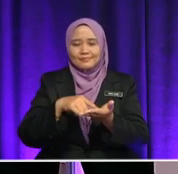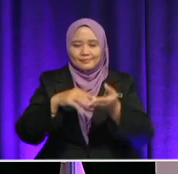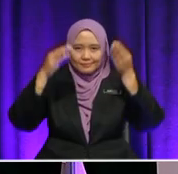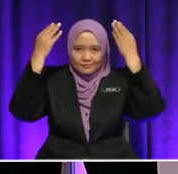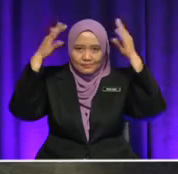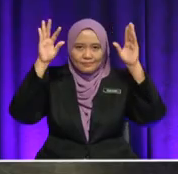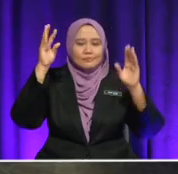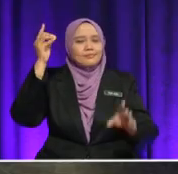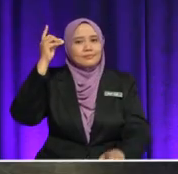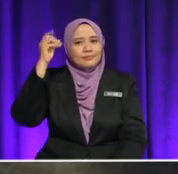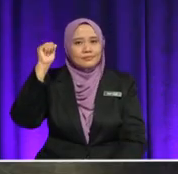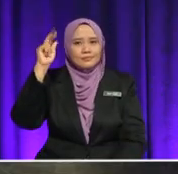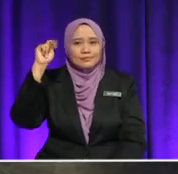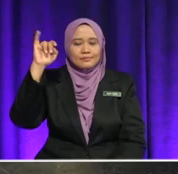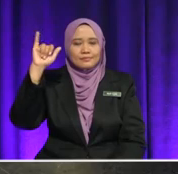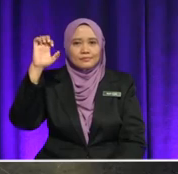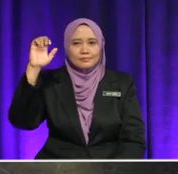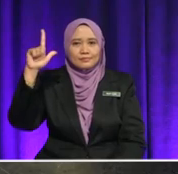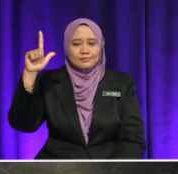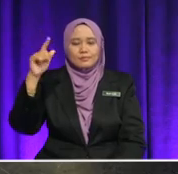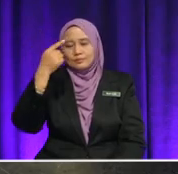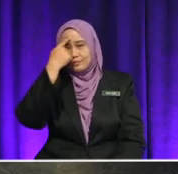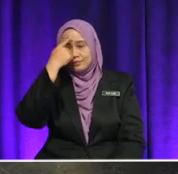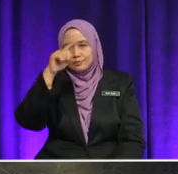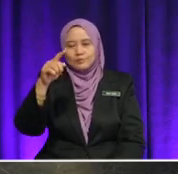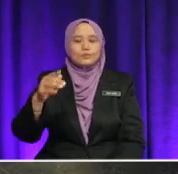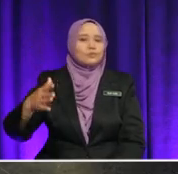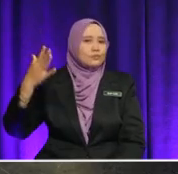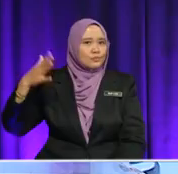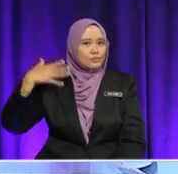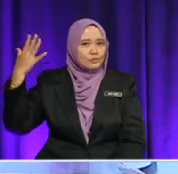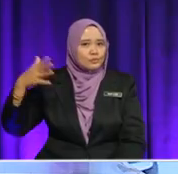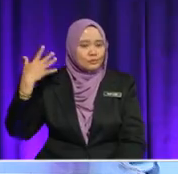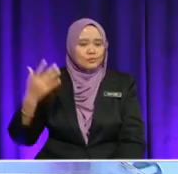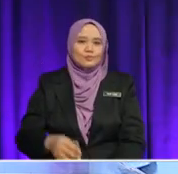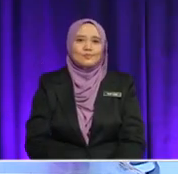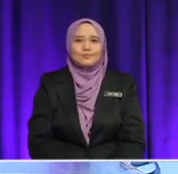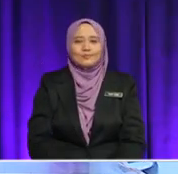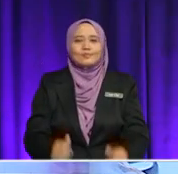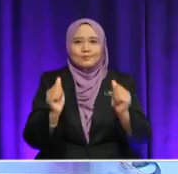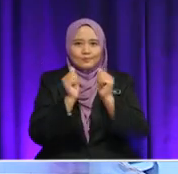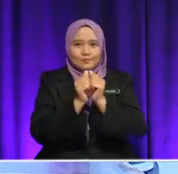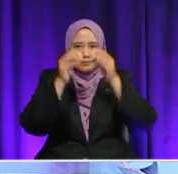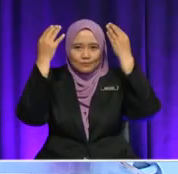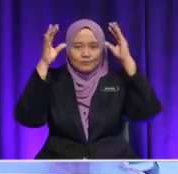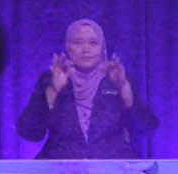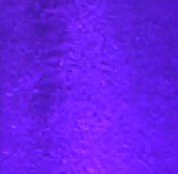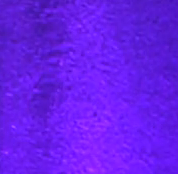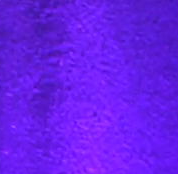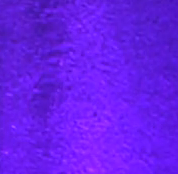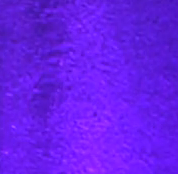pelajaran sejarah dan bukan sah haji yang ada di dekat sini Kita juga bersama dengan juru bahasa isyarat yaitu